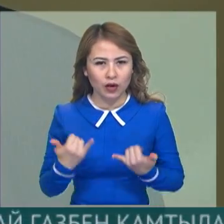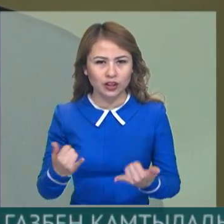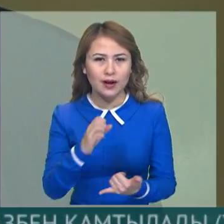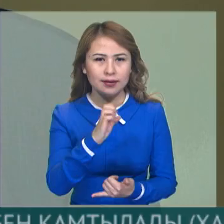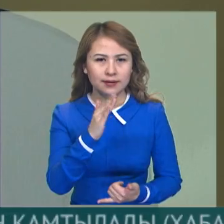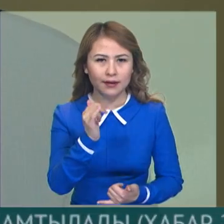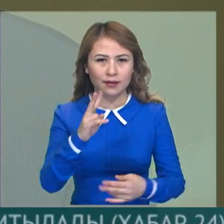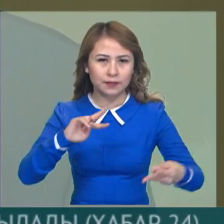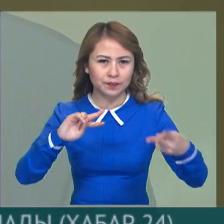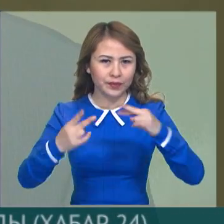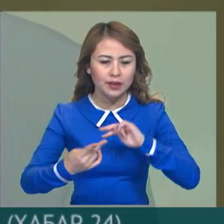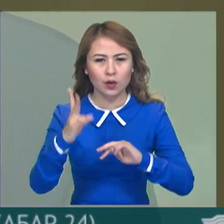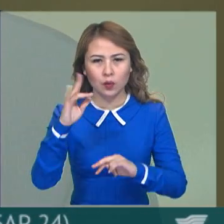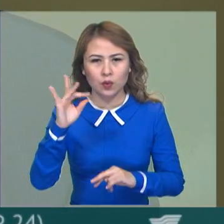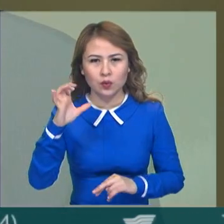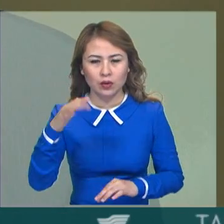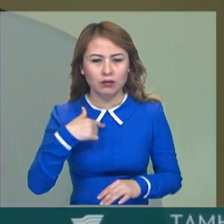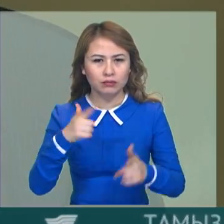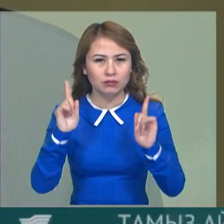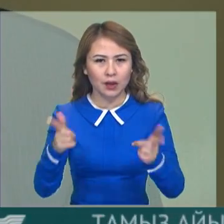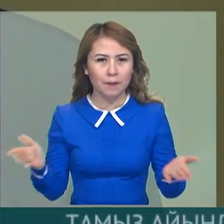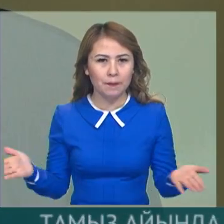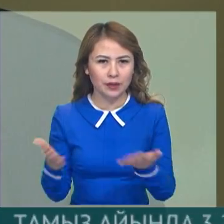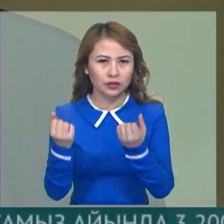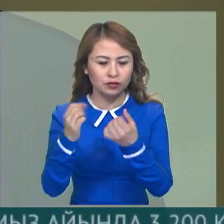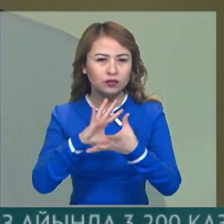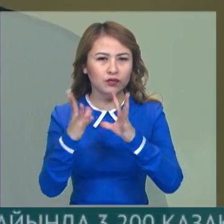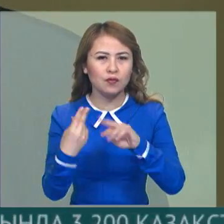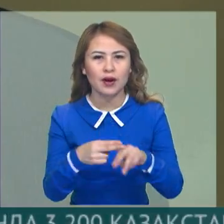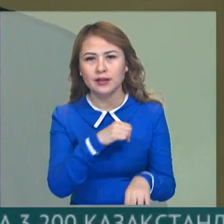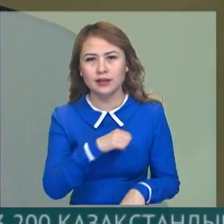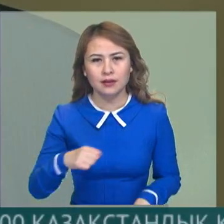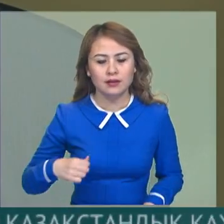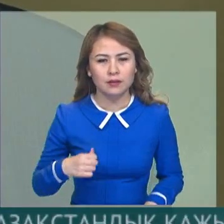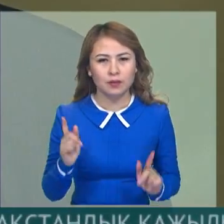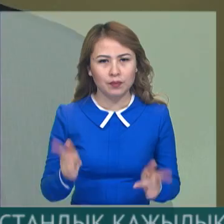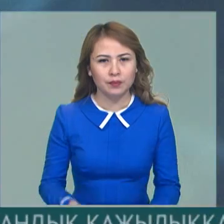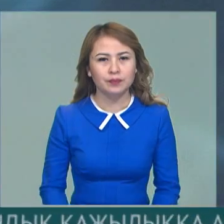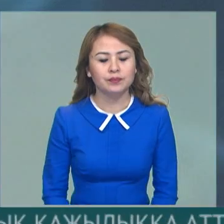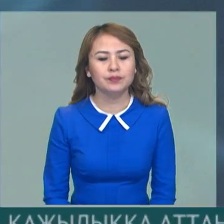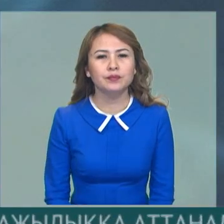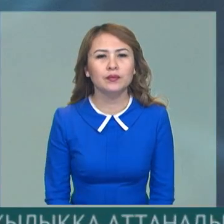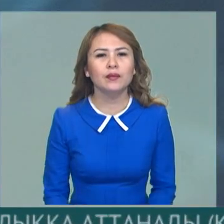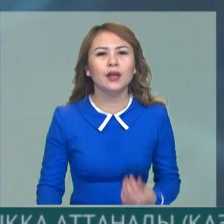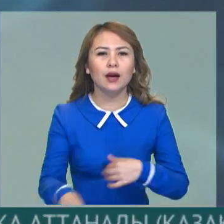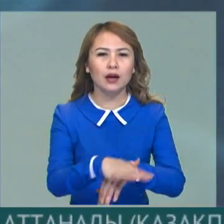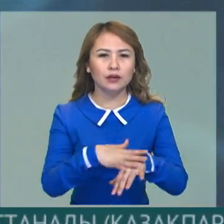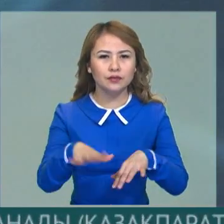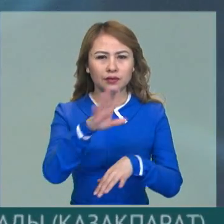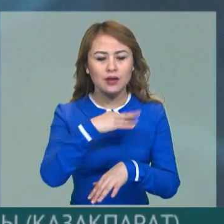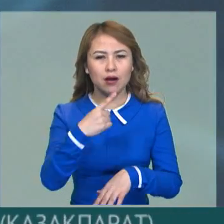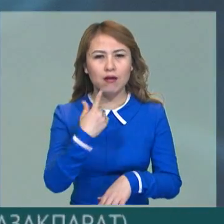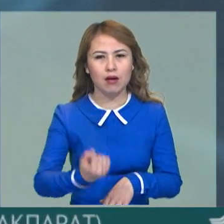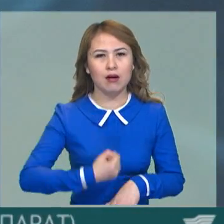атауын Нұрсұлтан деп өзгерткенде бірден қолдадым. Тұңғыш президентіміз ондай құрметке әбден лайық. Еліміздің қарулы